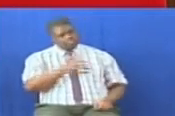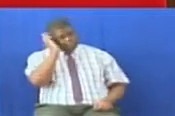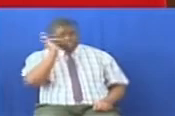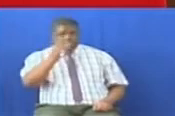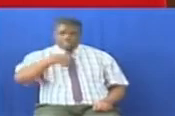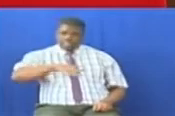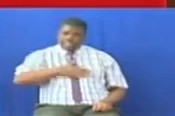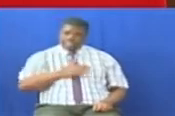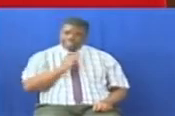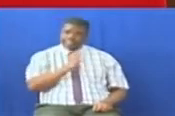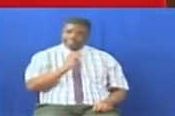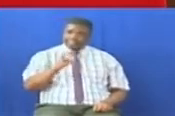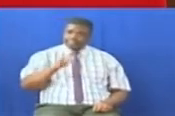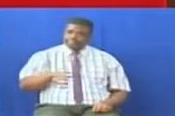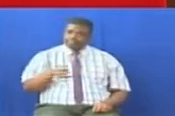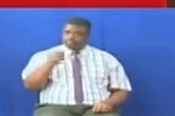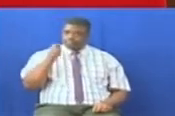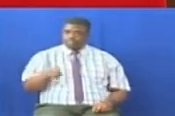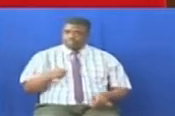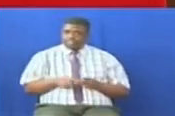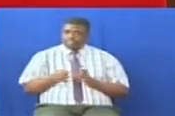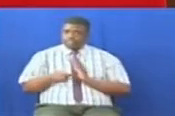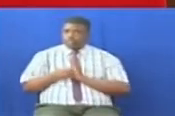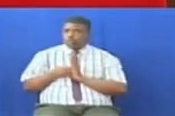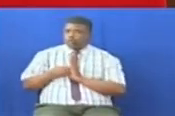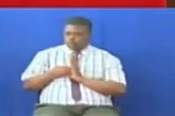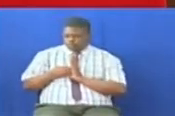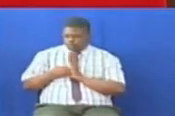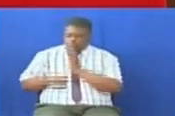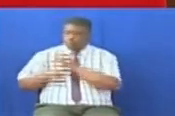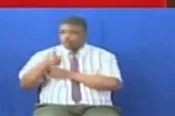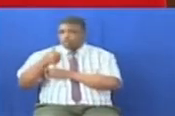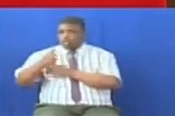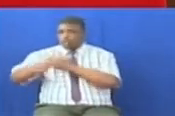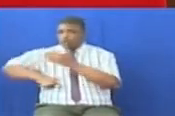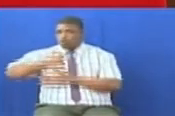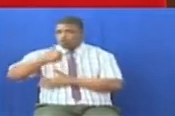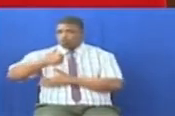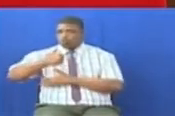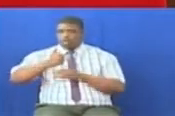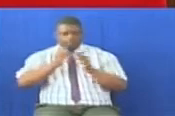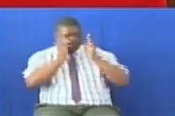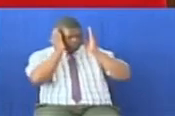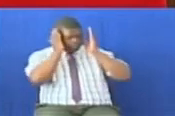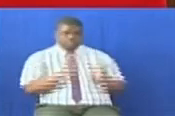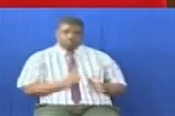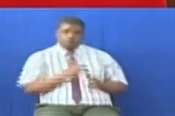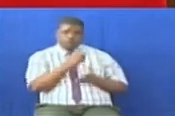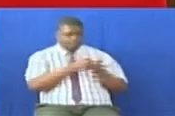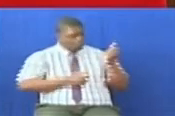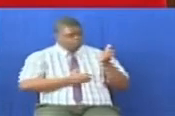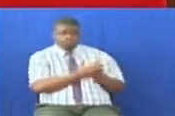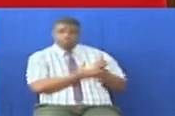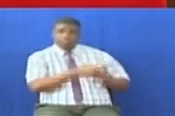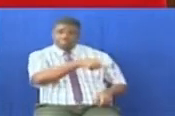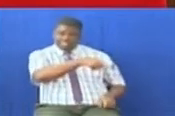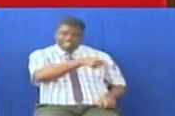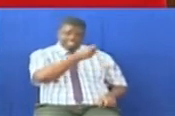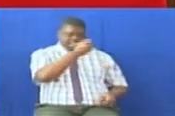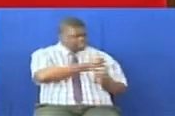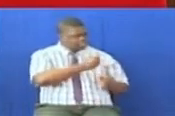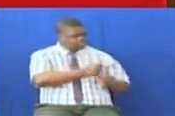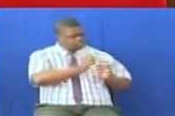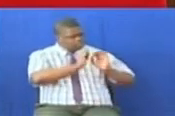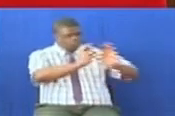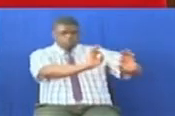cha Mapinduzi inayoongozwa na Mheshimiwa Rais John Pombe Magufuli kwa kazi nzuri sana wanaoifanya. Lakini pia